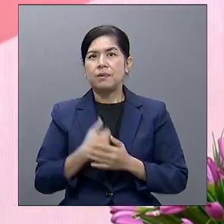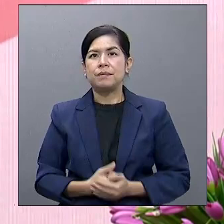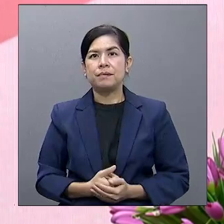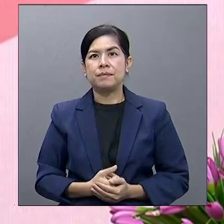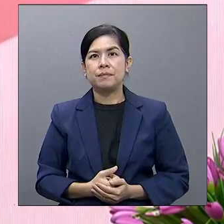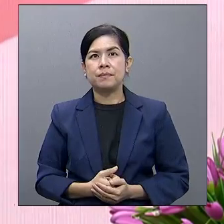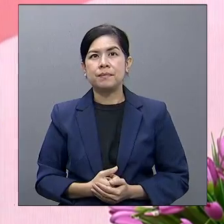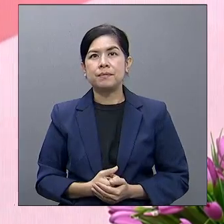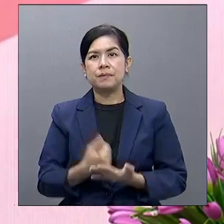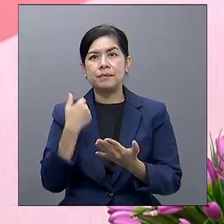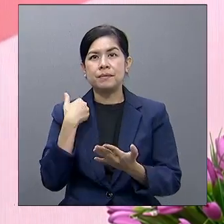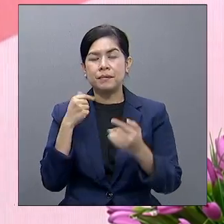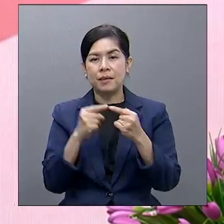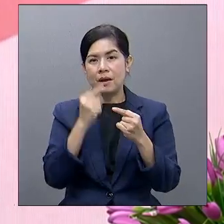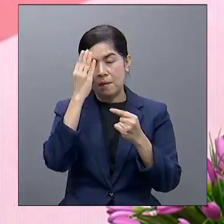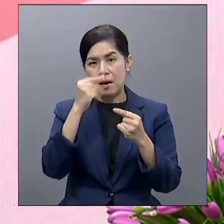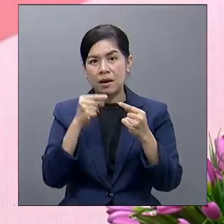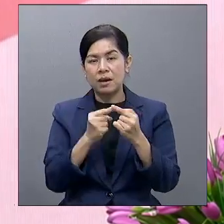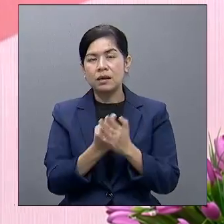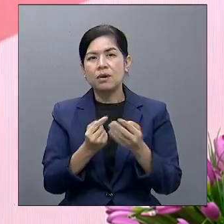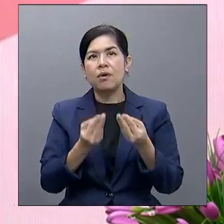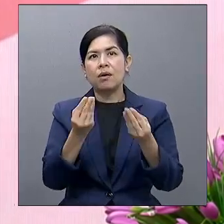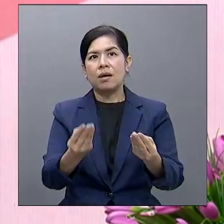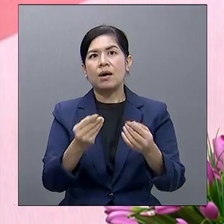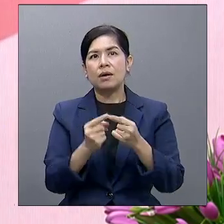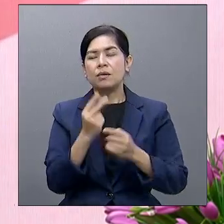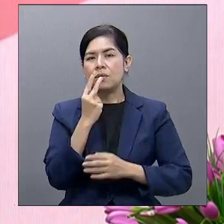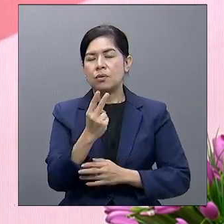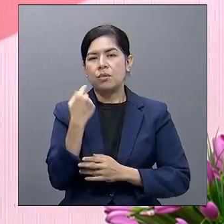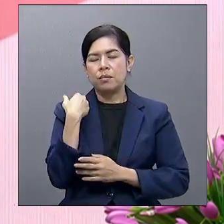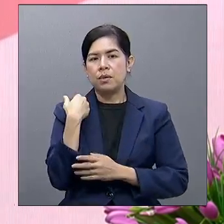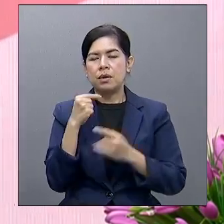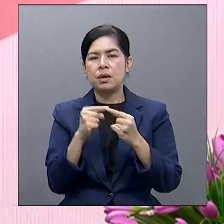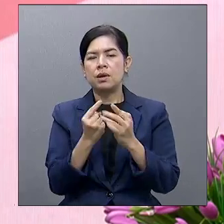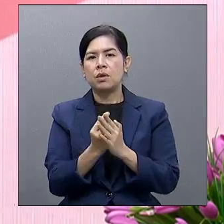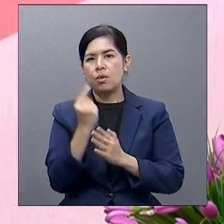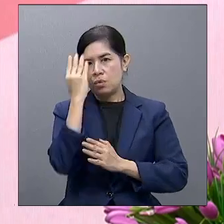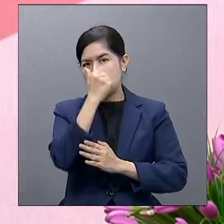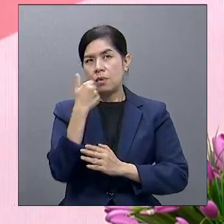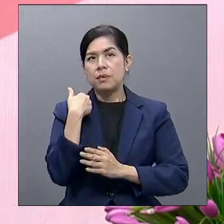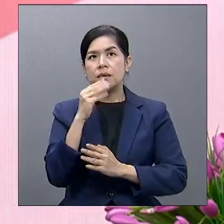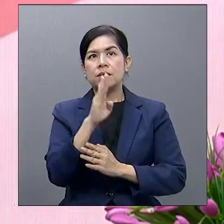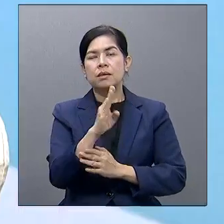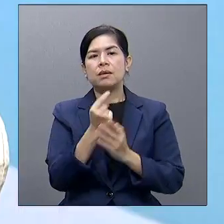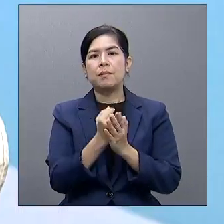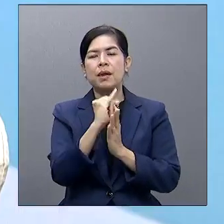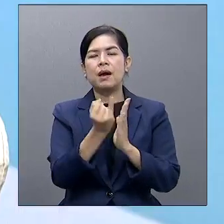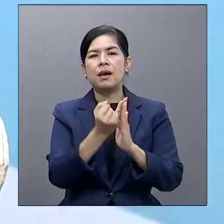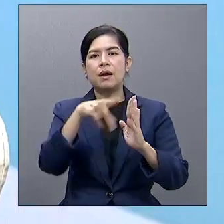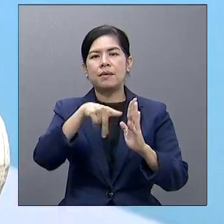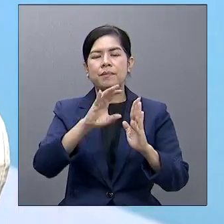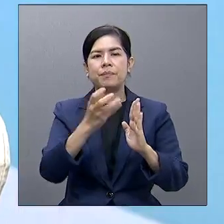อ้าไปดูสิ่งที่ธรรมชาติรังสรรค์ให้สวยงามที่จังหวัดพิษณุโลกอ่ะแต่ชื่อดอกไม้นี่คือเป็นชื่อเชียงรายดอกเหลือง